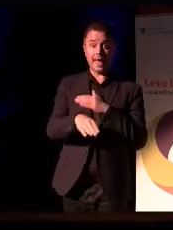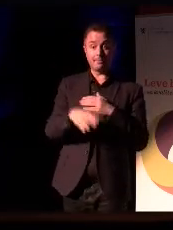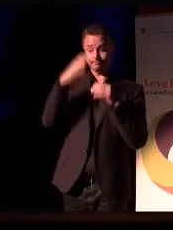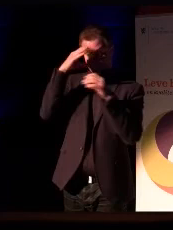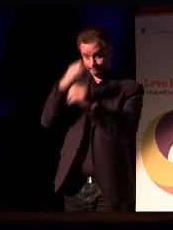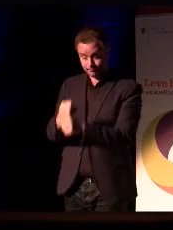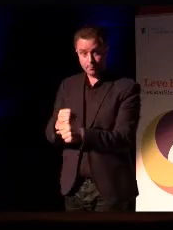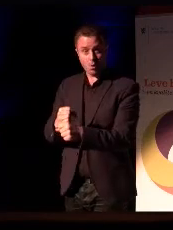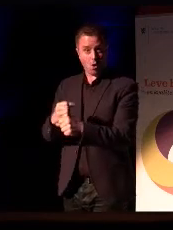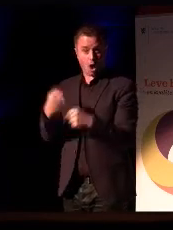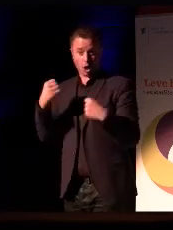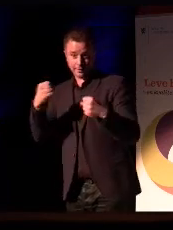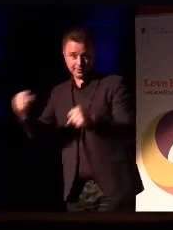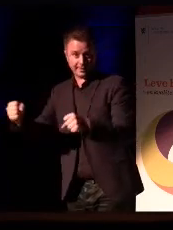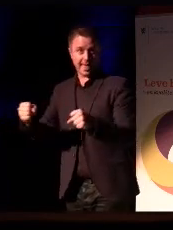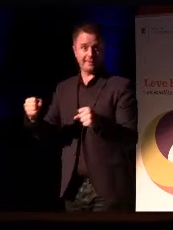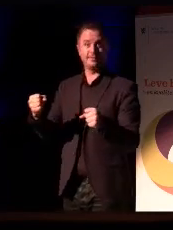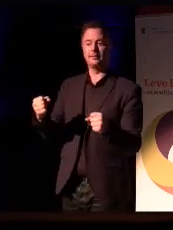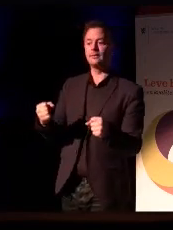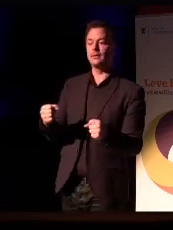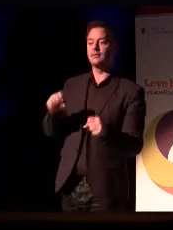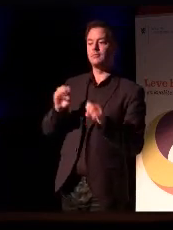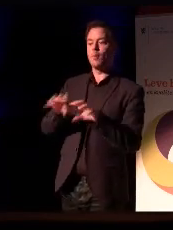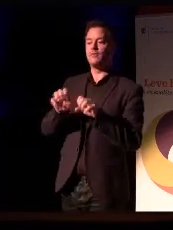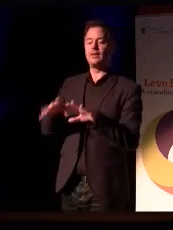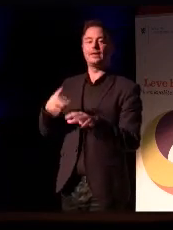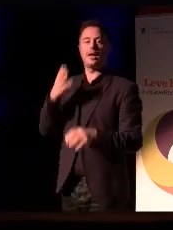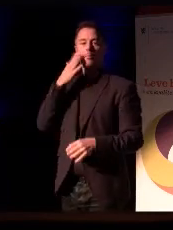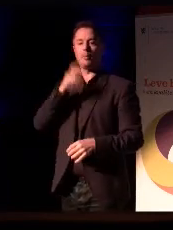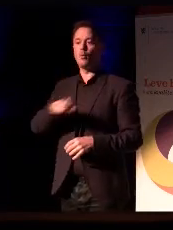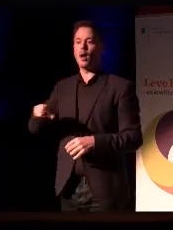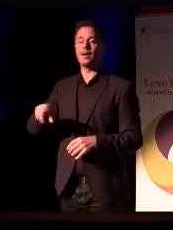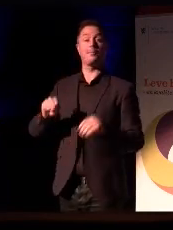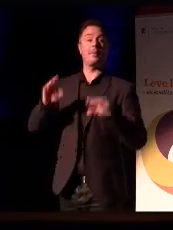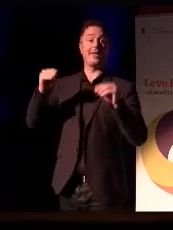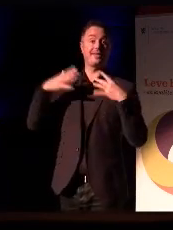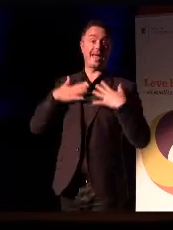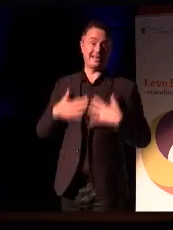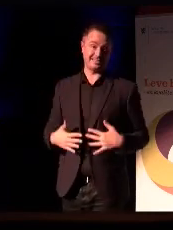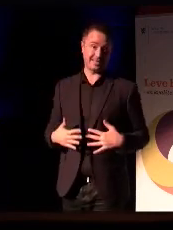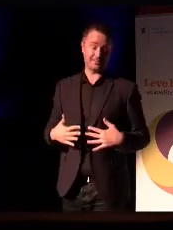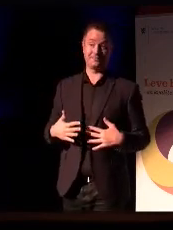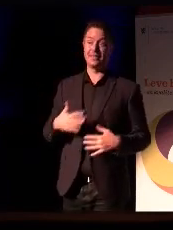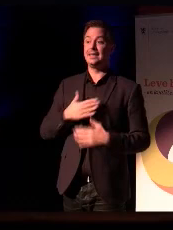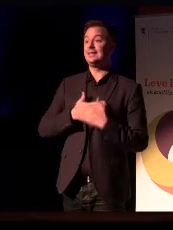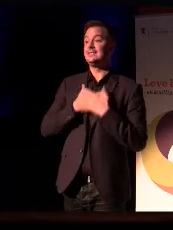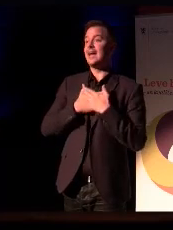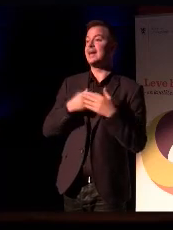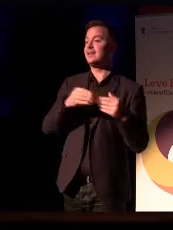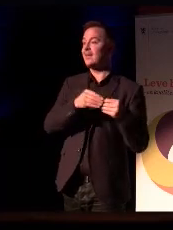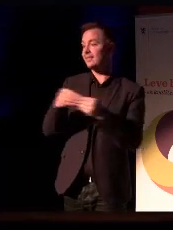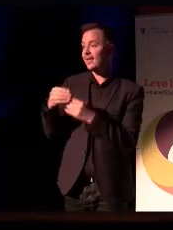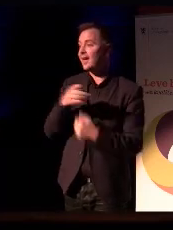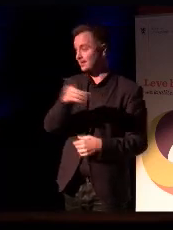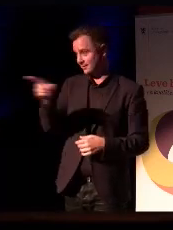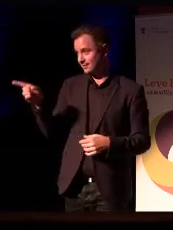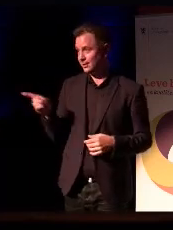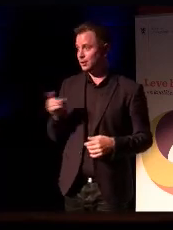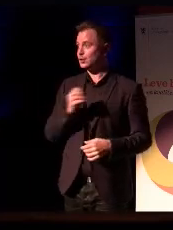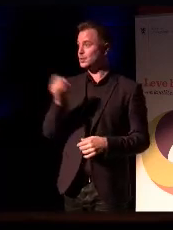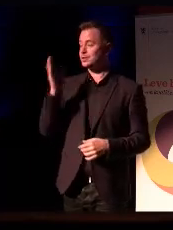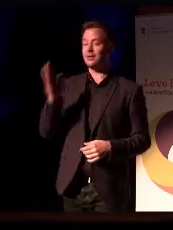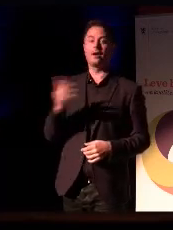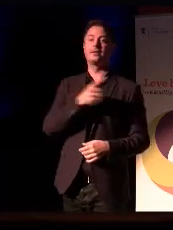og bedre helse blant beboerne. Og kjære venner, tusen takk for at dere vil være med på